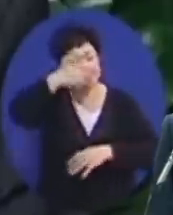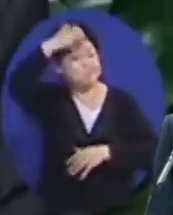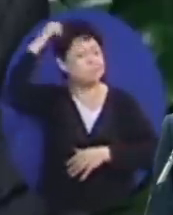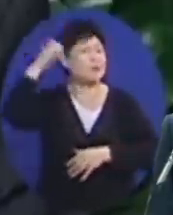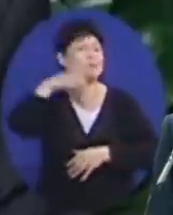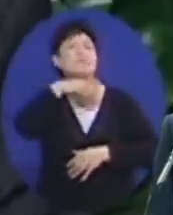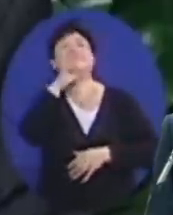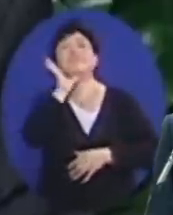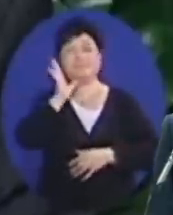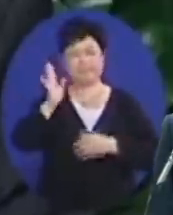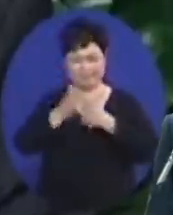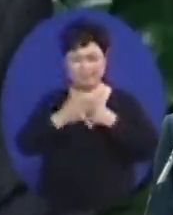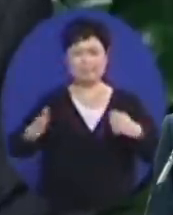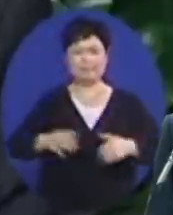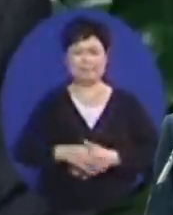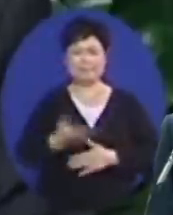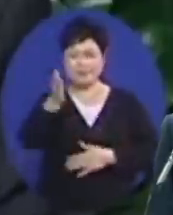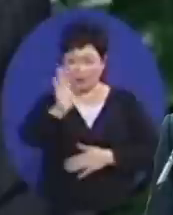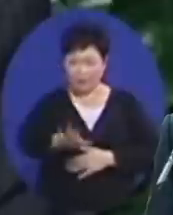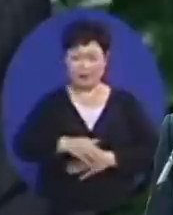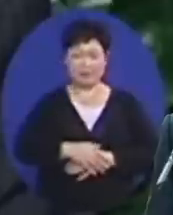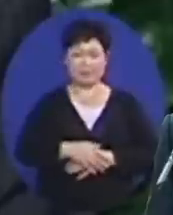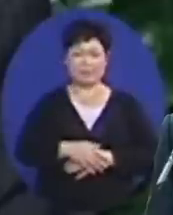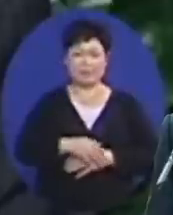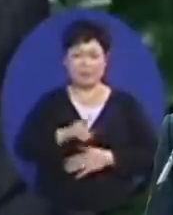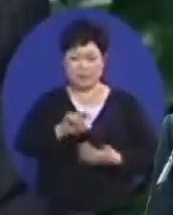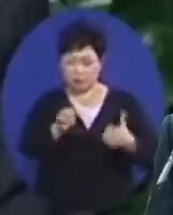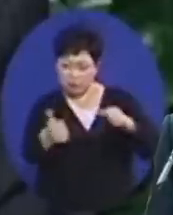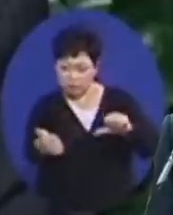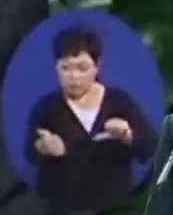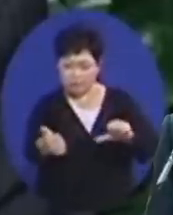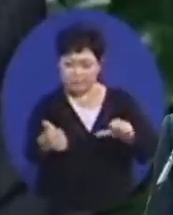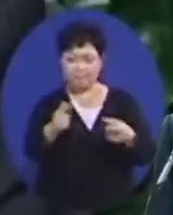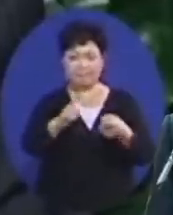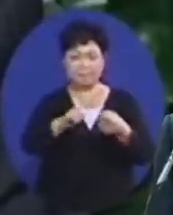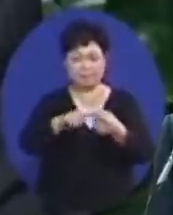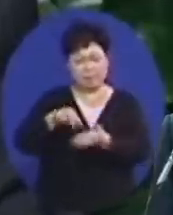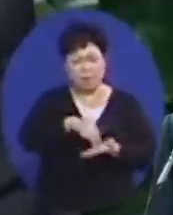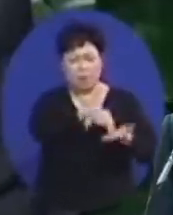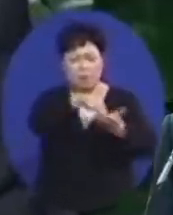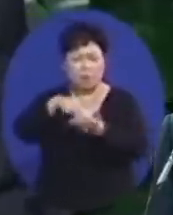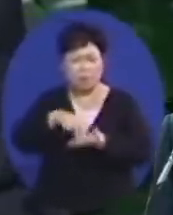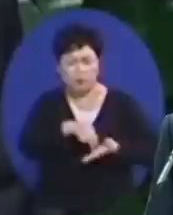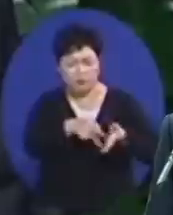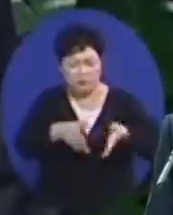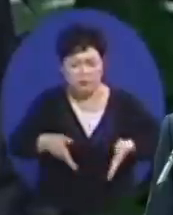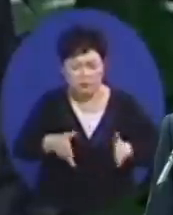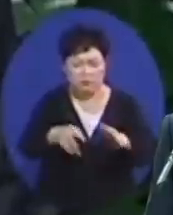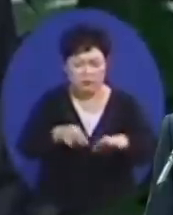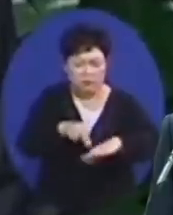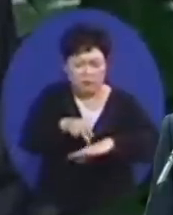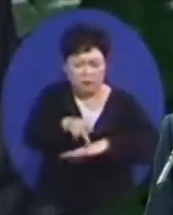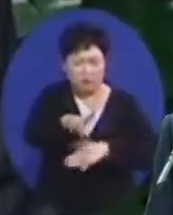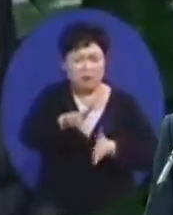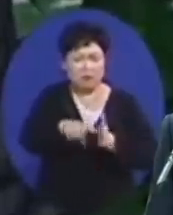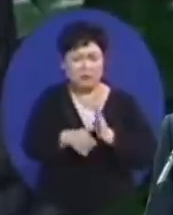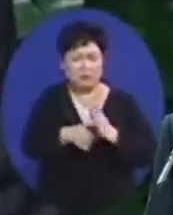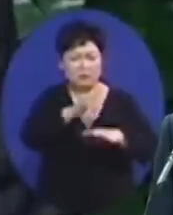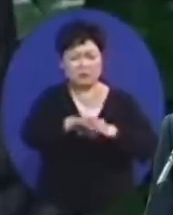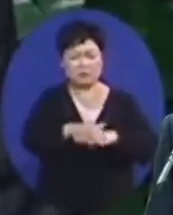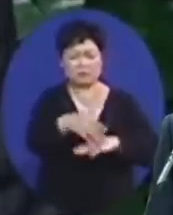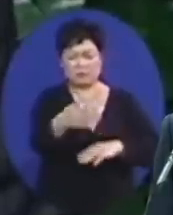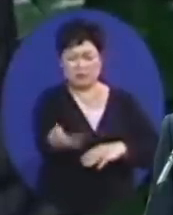것입니다. 그런데 그 죽음의 고독한 길을 걸어갈 때 손을